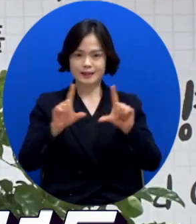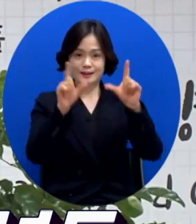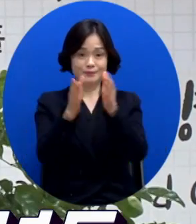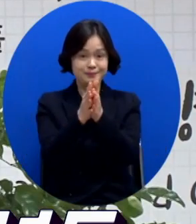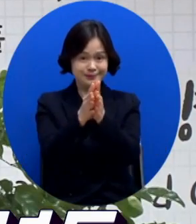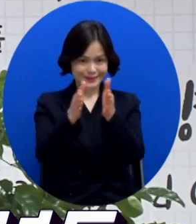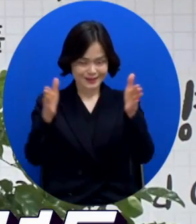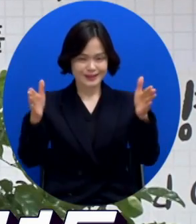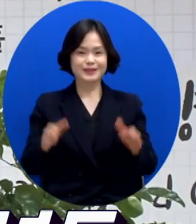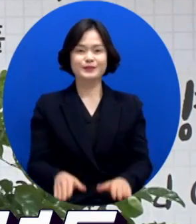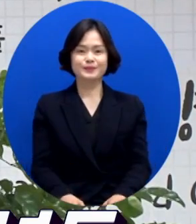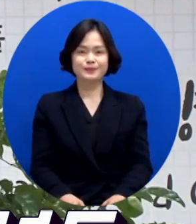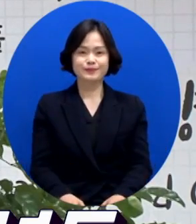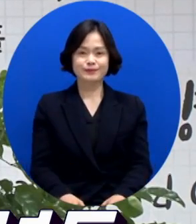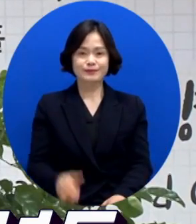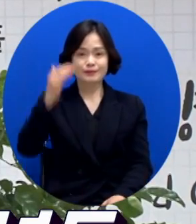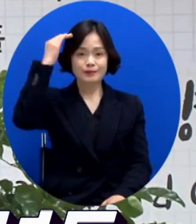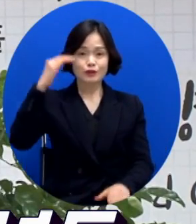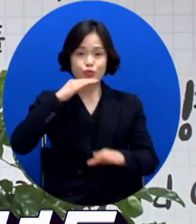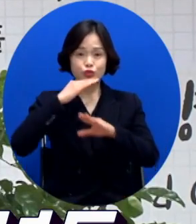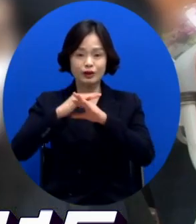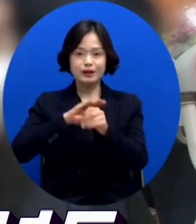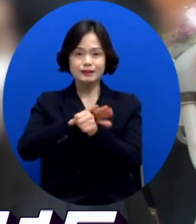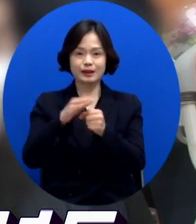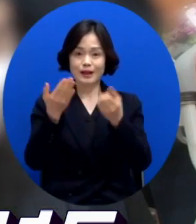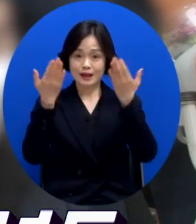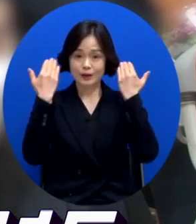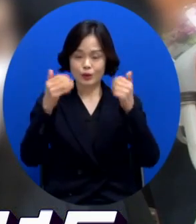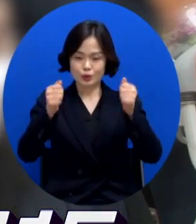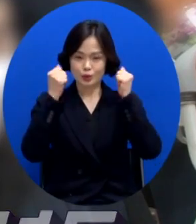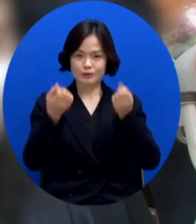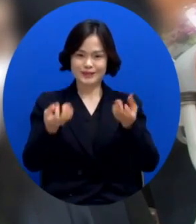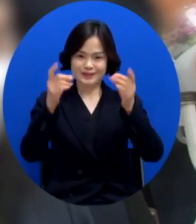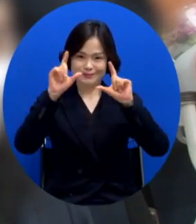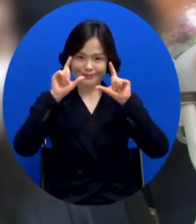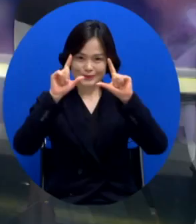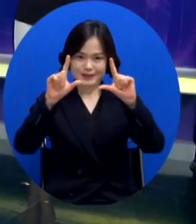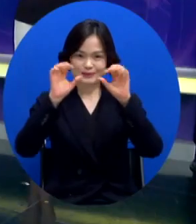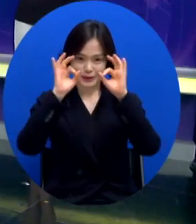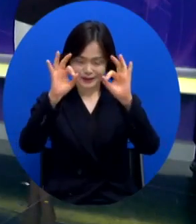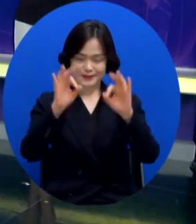될 것을 다짐했던 남북사랑학교의 졸업식 현장을 취재했습니다.